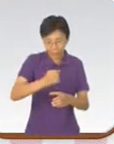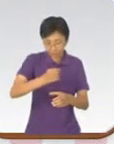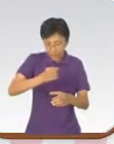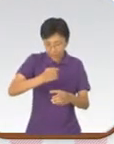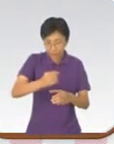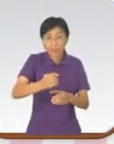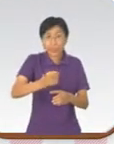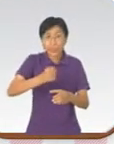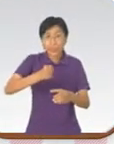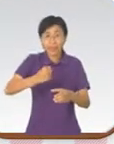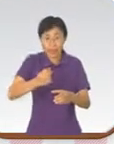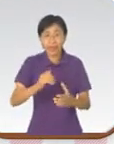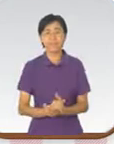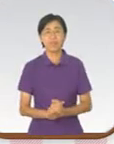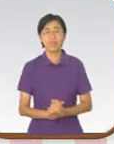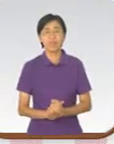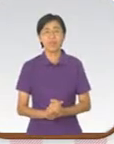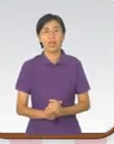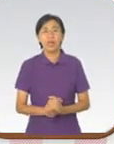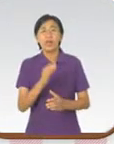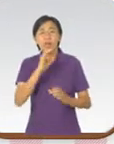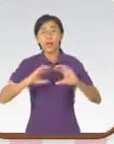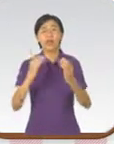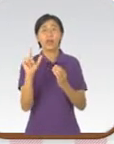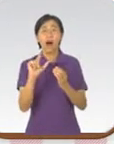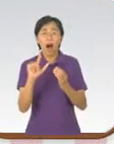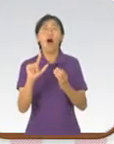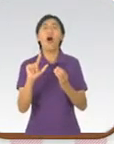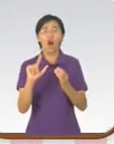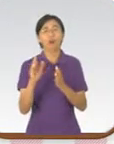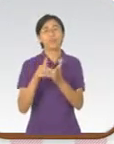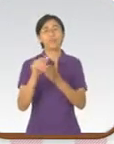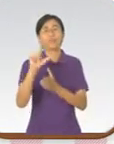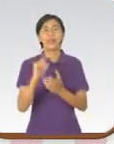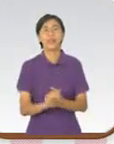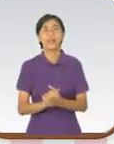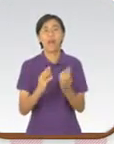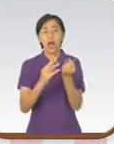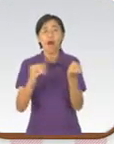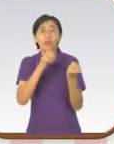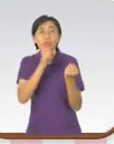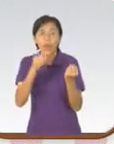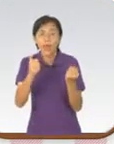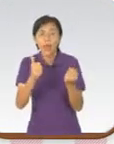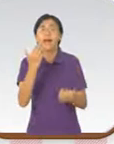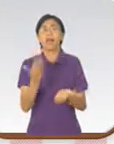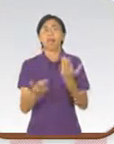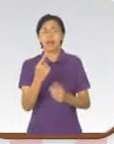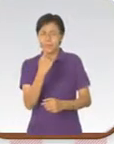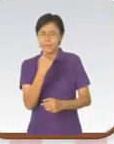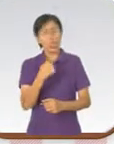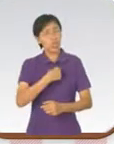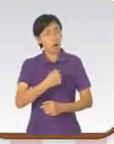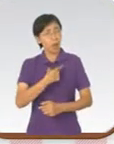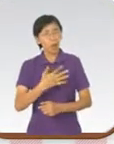ถ้าเป็นฟักทองก็จะออกมาเป็นสีเหลืองแครอทได้ไหมครับ ได้ค่ะแต่ว่าอยู่ที่ว่าชอบหรือเปล่ากลิ่นของแครอทนะคะ